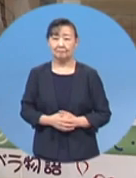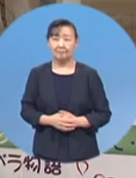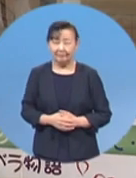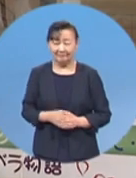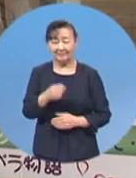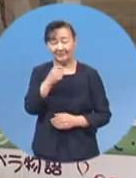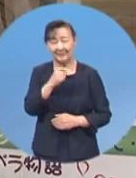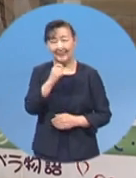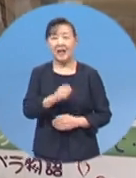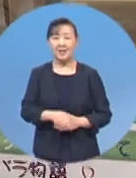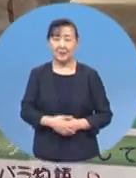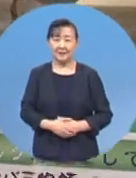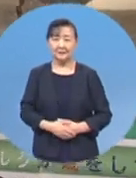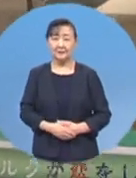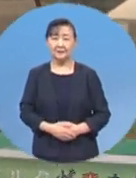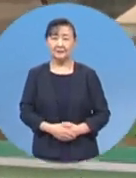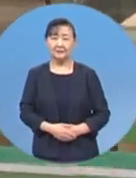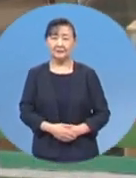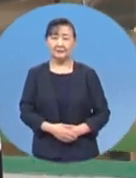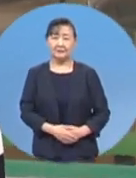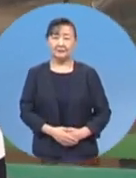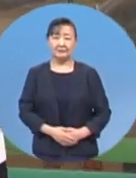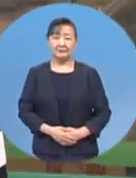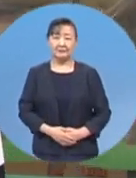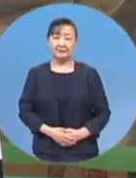きます。